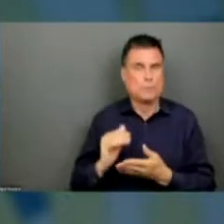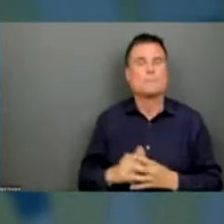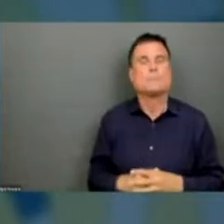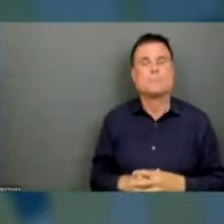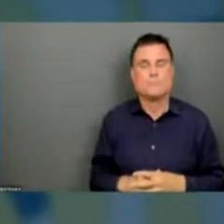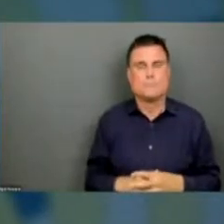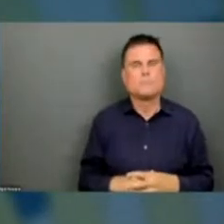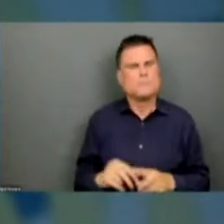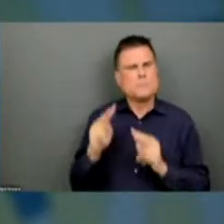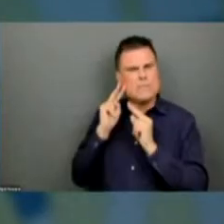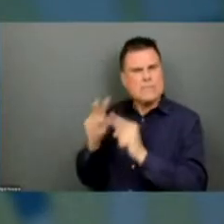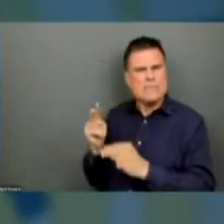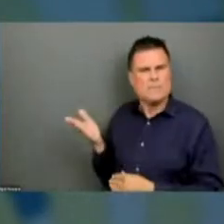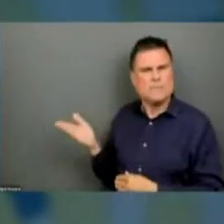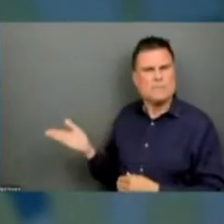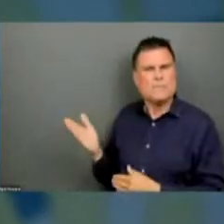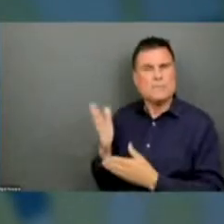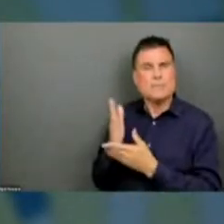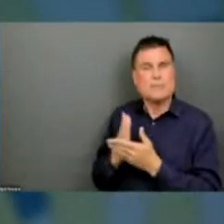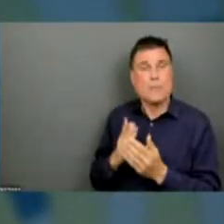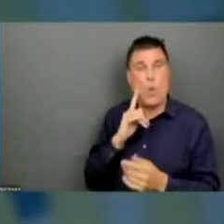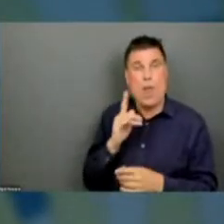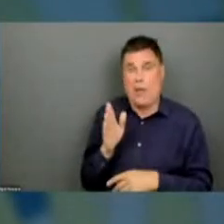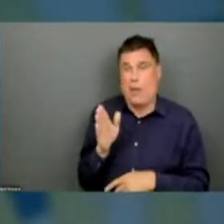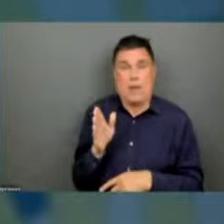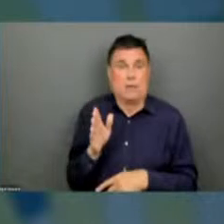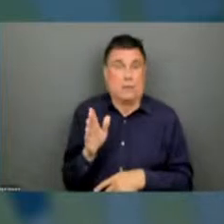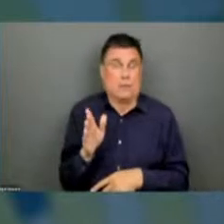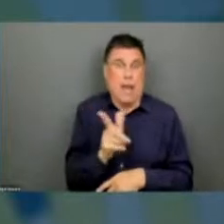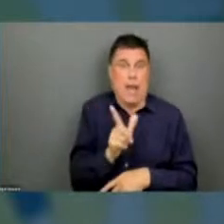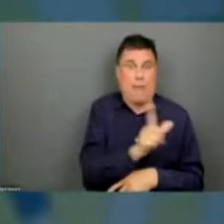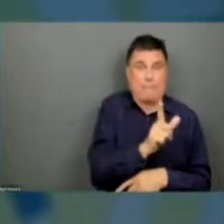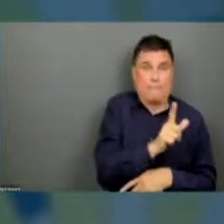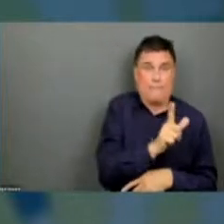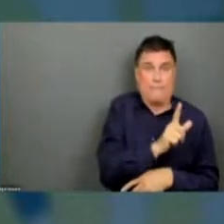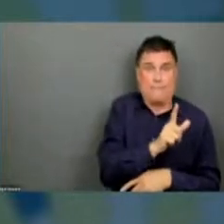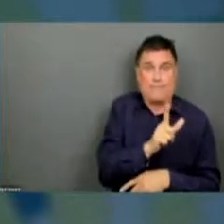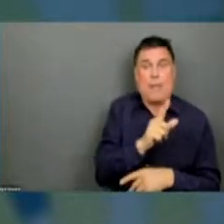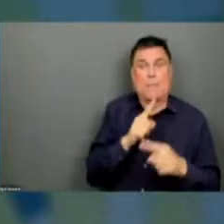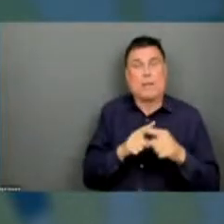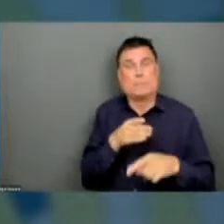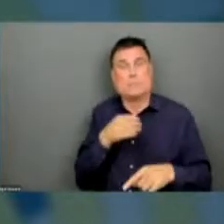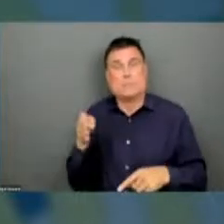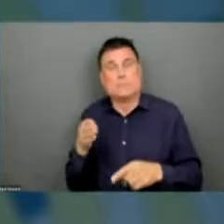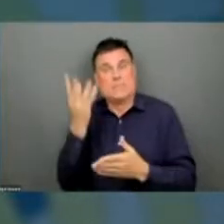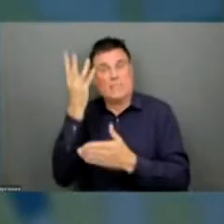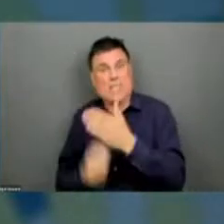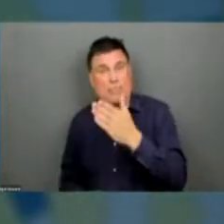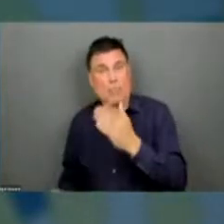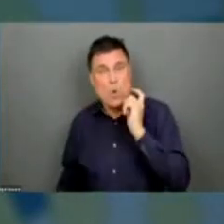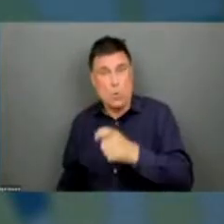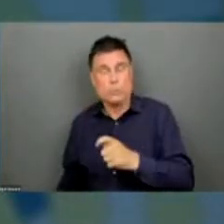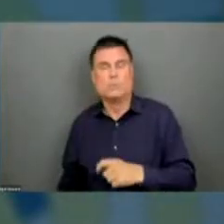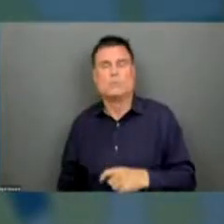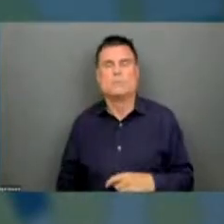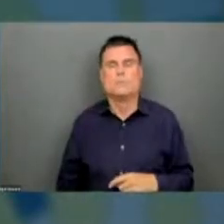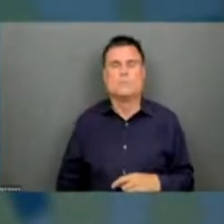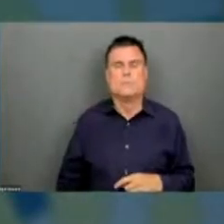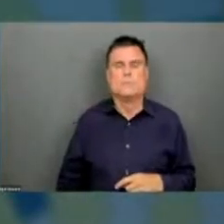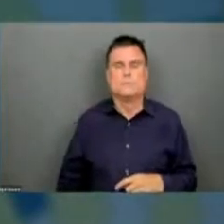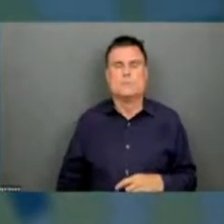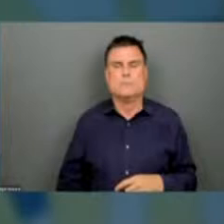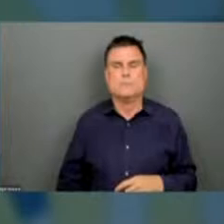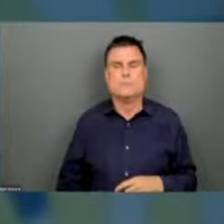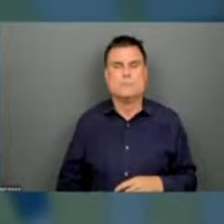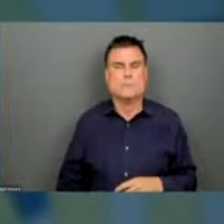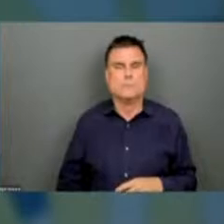为重症才住院以及在 ICU。 那么这个是从今年1月到6月5号，也是